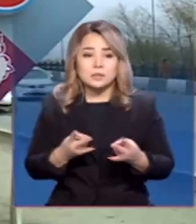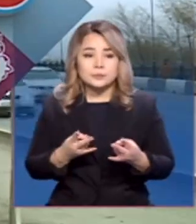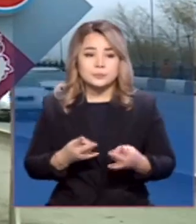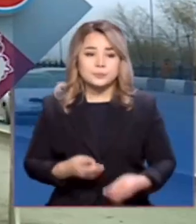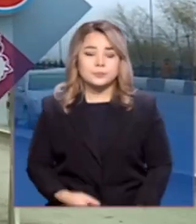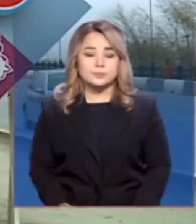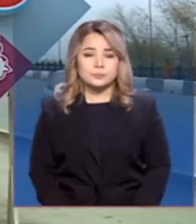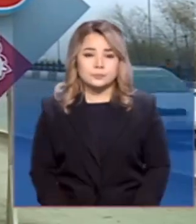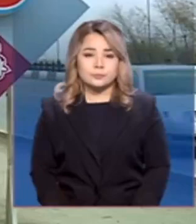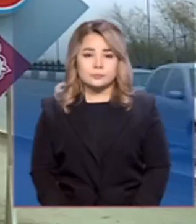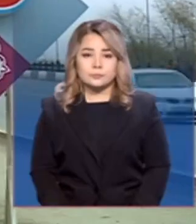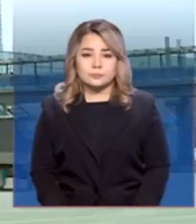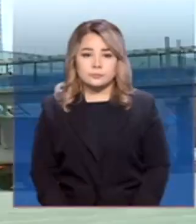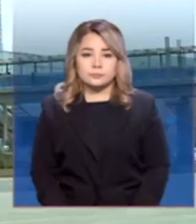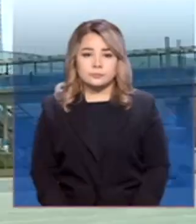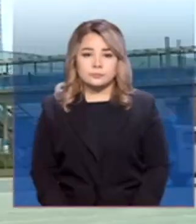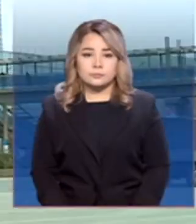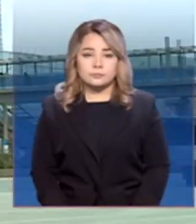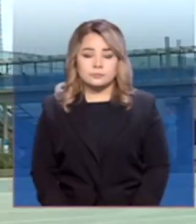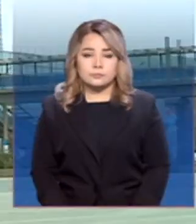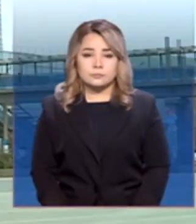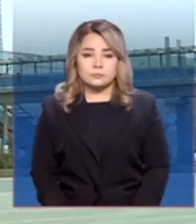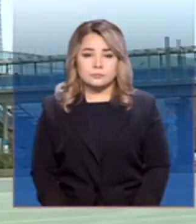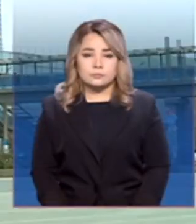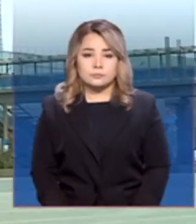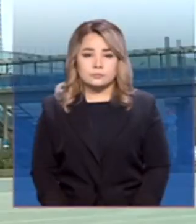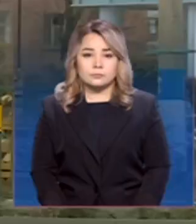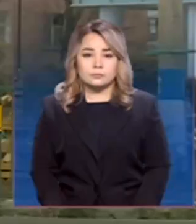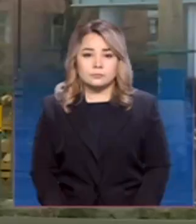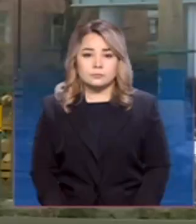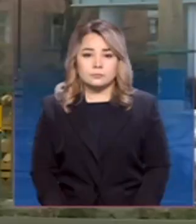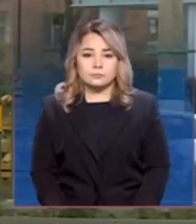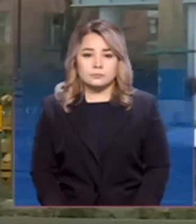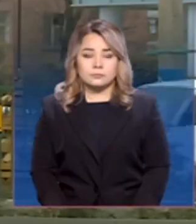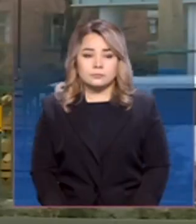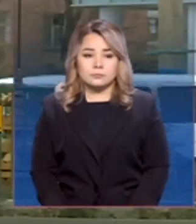Жақсай, Қуаныш Нұрхаев, Президент Телерадио кешенінің көмегімен Қазақстан ұлттық телеарнасы апта.